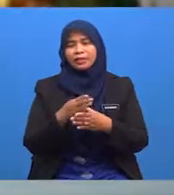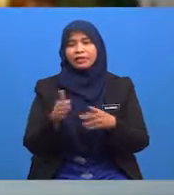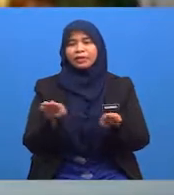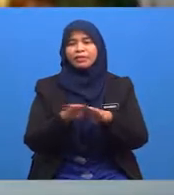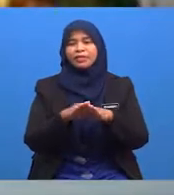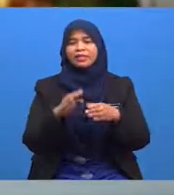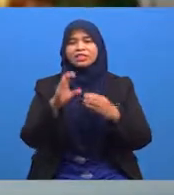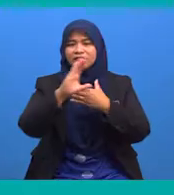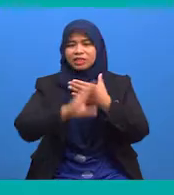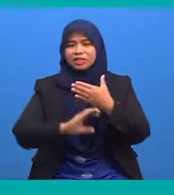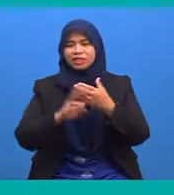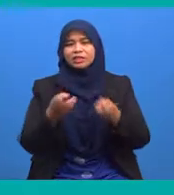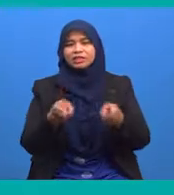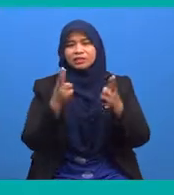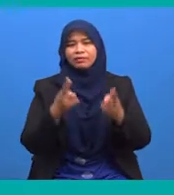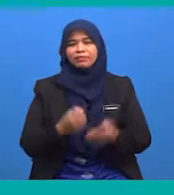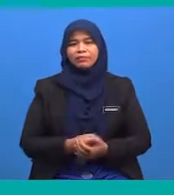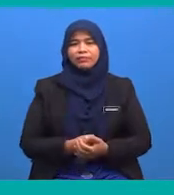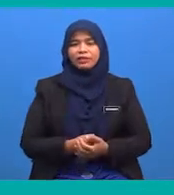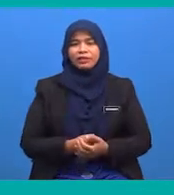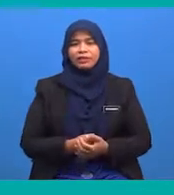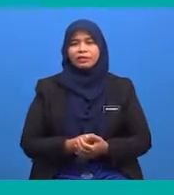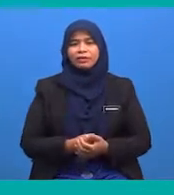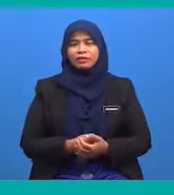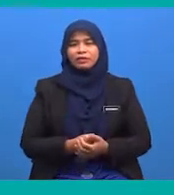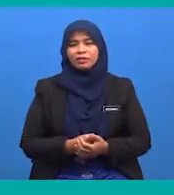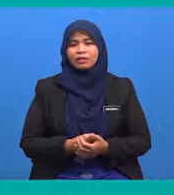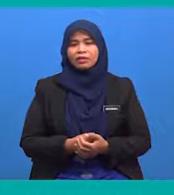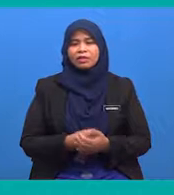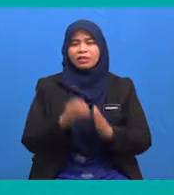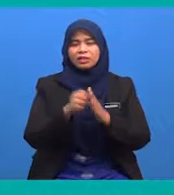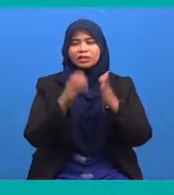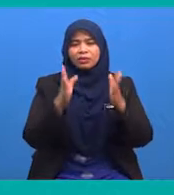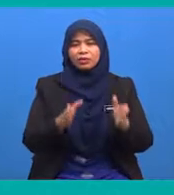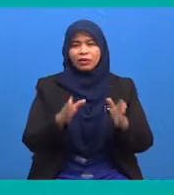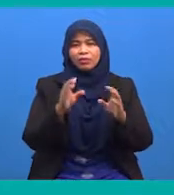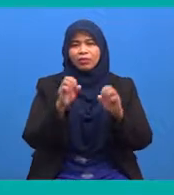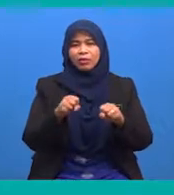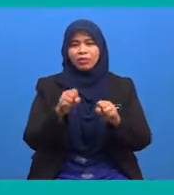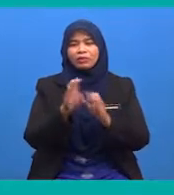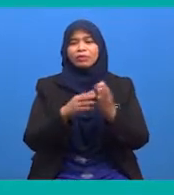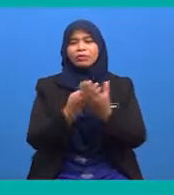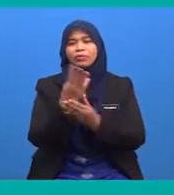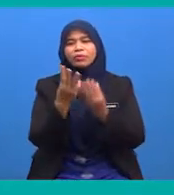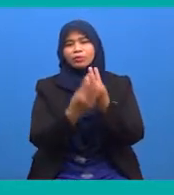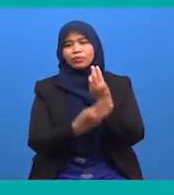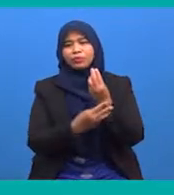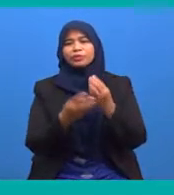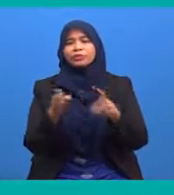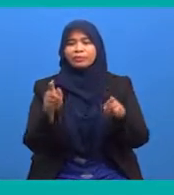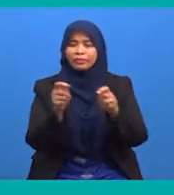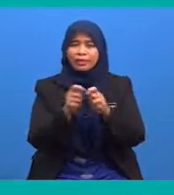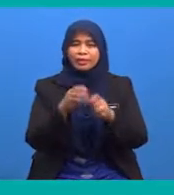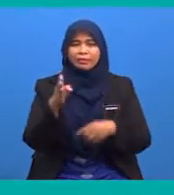sebagai kecederaan ringan. Dalam keadaan ini, seseorang itu boleh berwuduk seperti biasa.